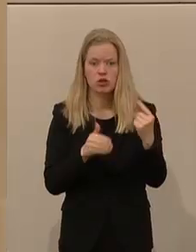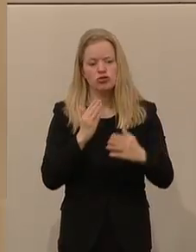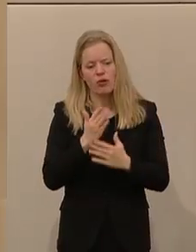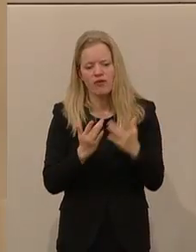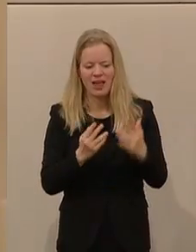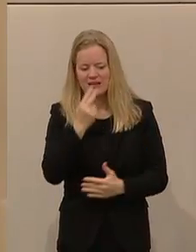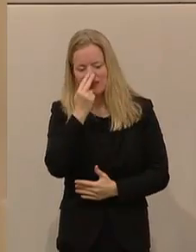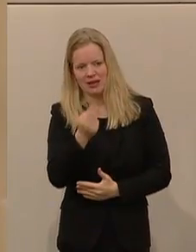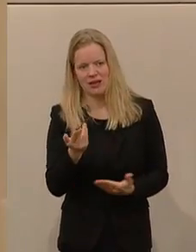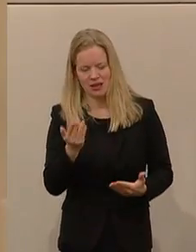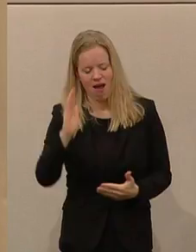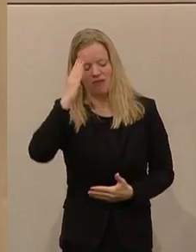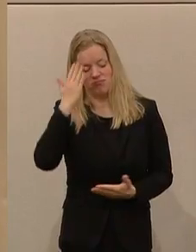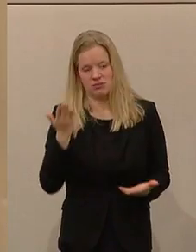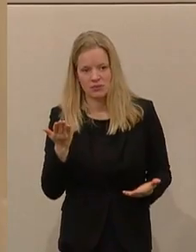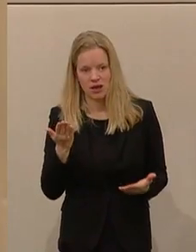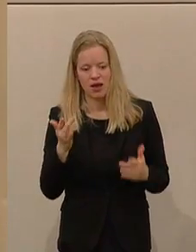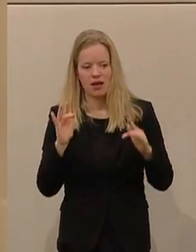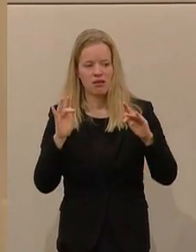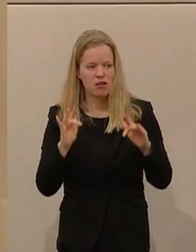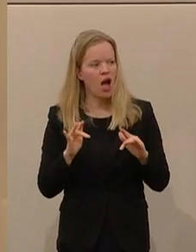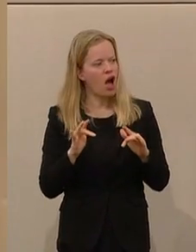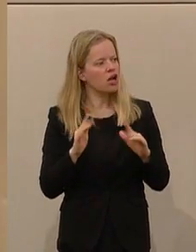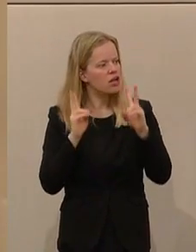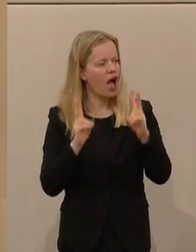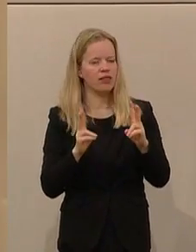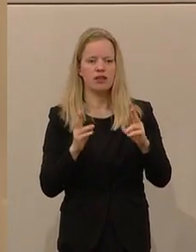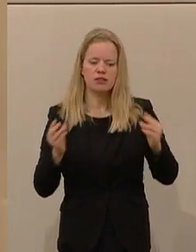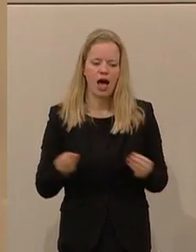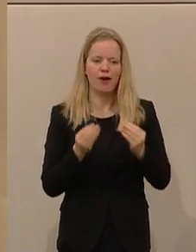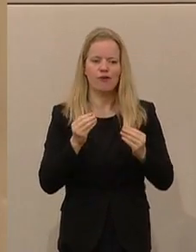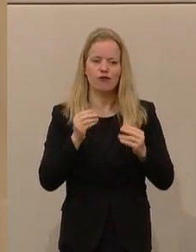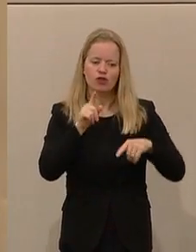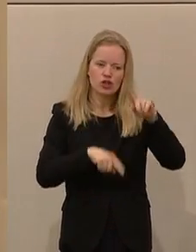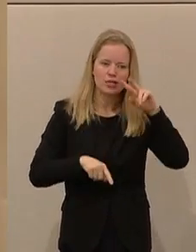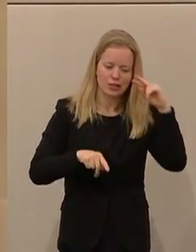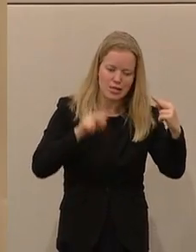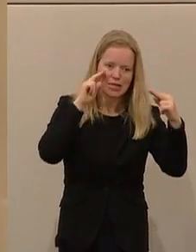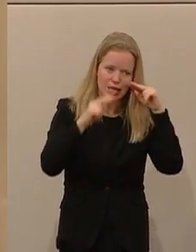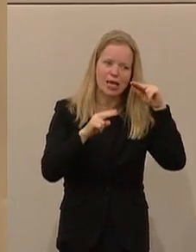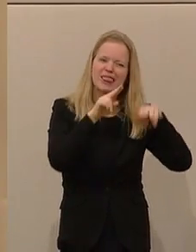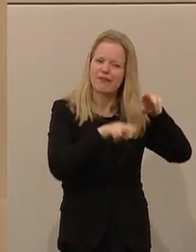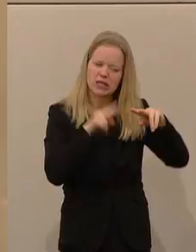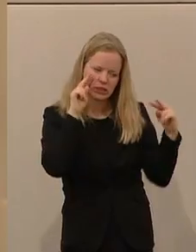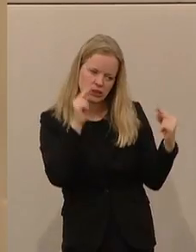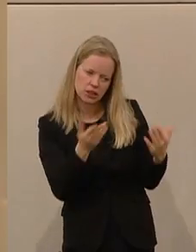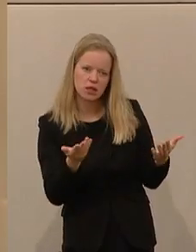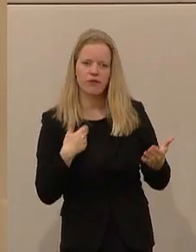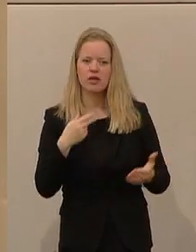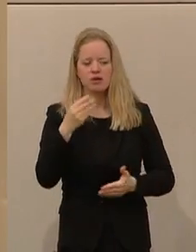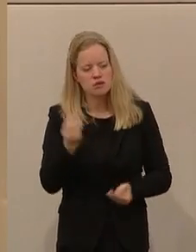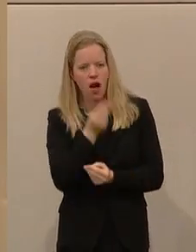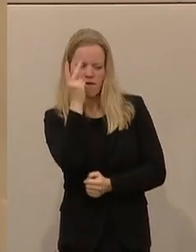ein differenzierter Mensch sind, der die Dinge hier an und für sich mit Sachverstand